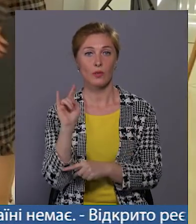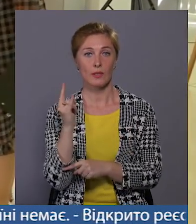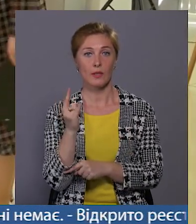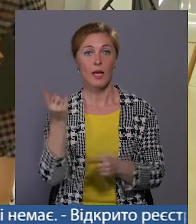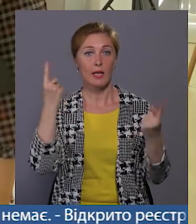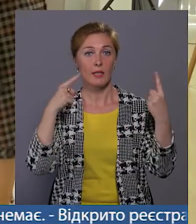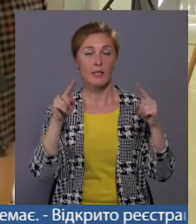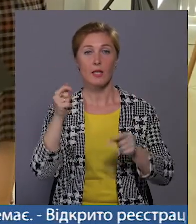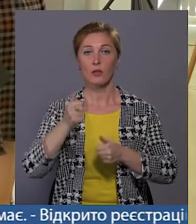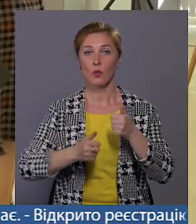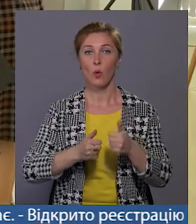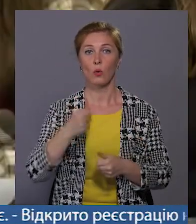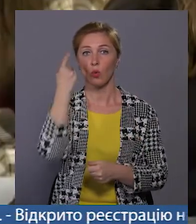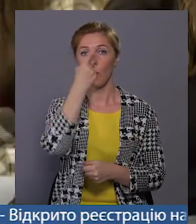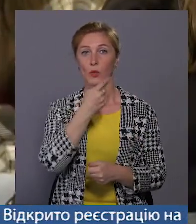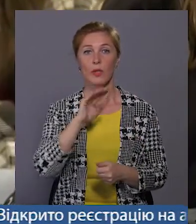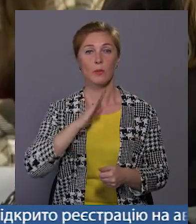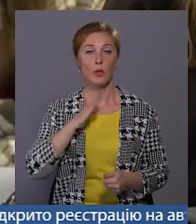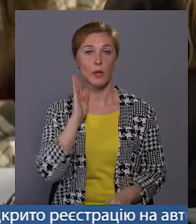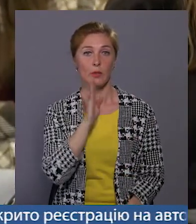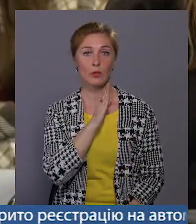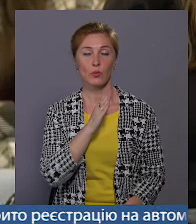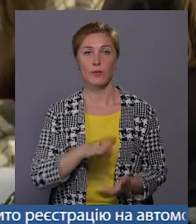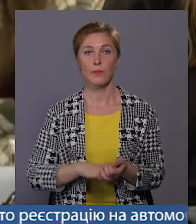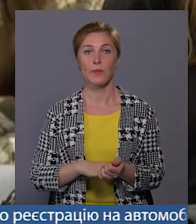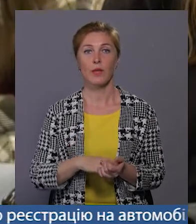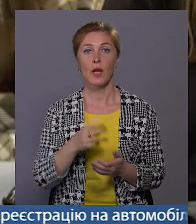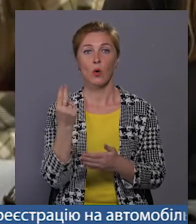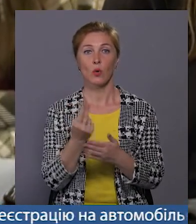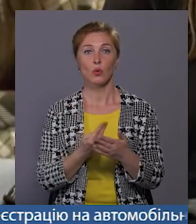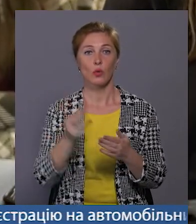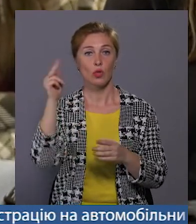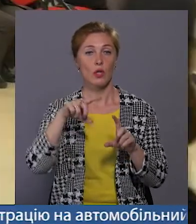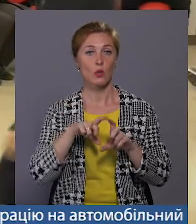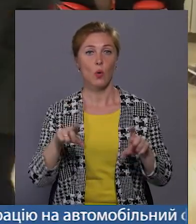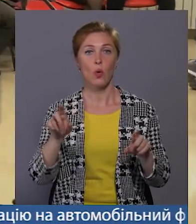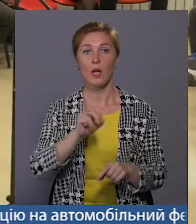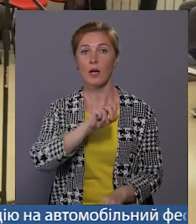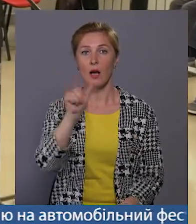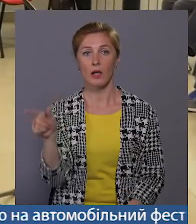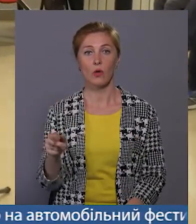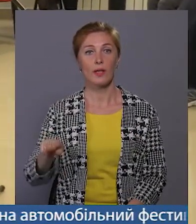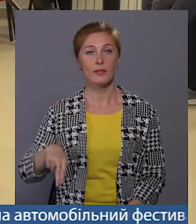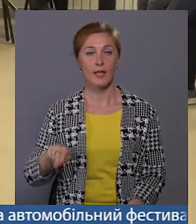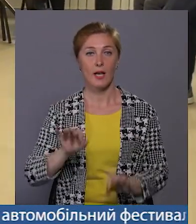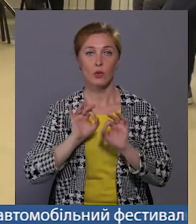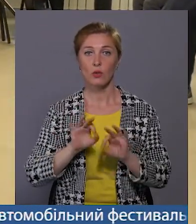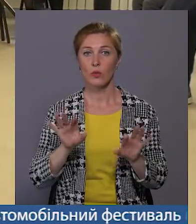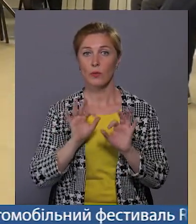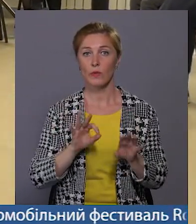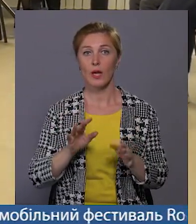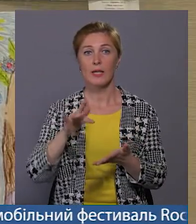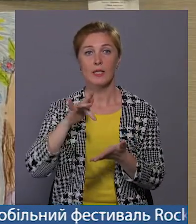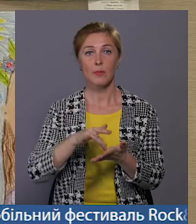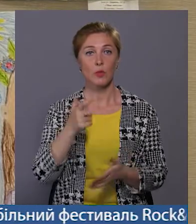конкурсу «Портрет моєї матусі» – колектив Хмельницької дитячої художньої школи «Райдуга». Директорка закладу Олена Бондар розповідає, за мету